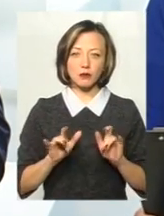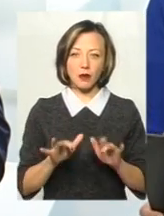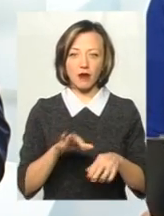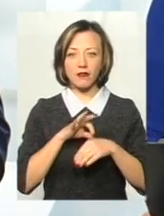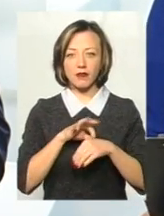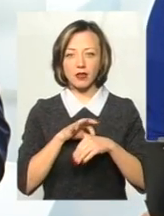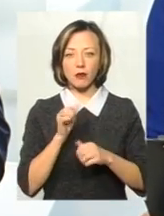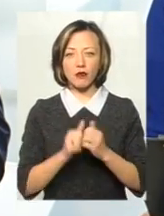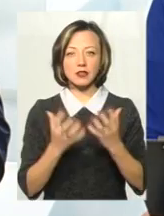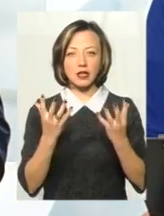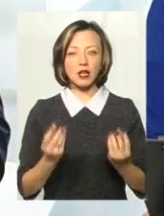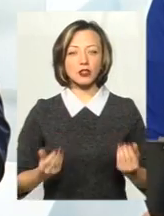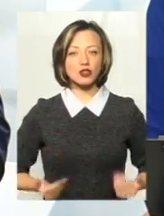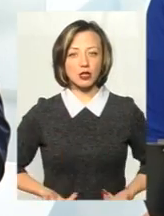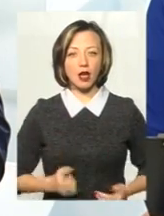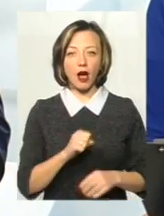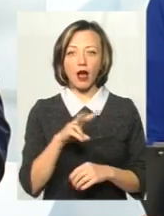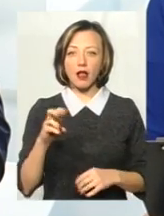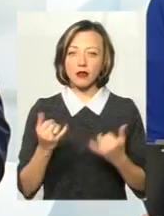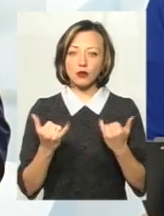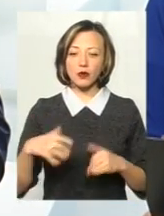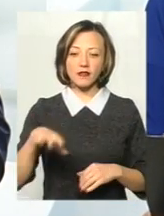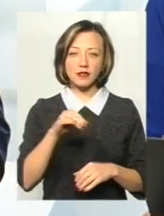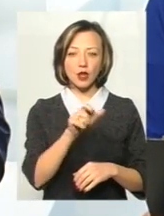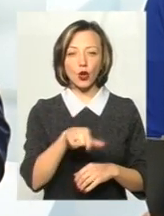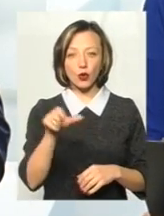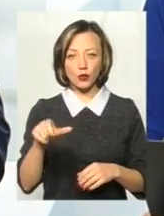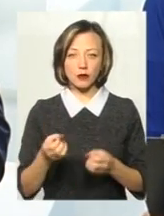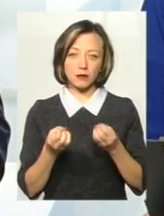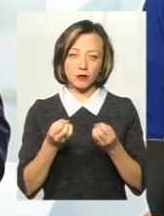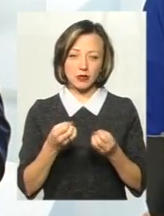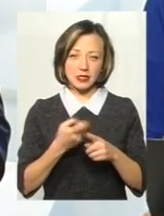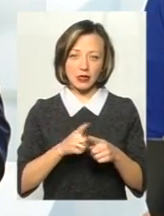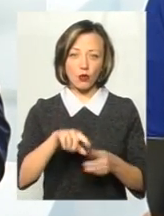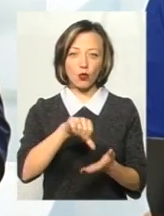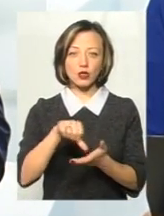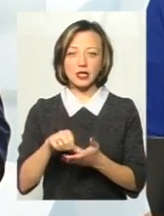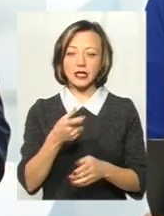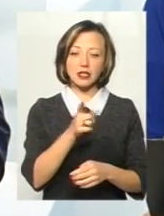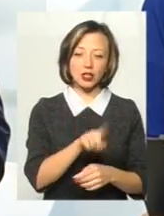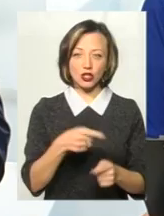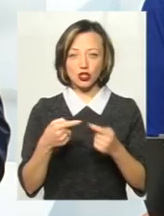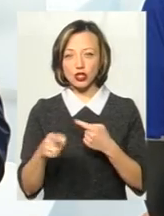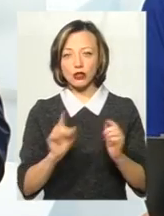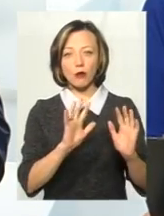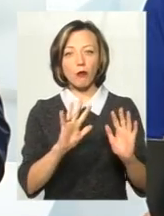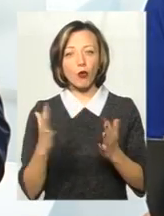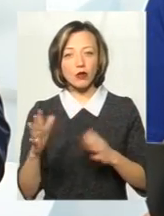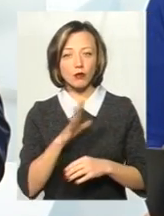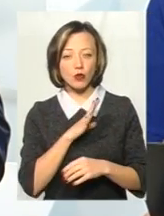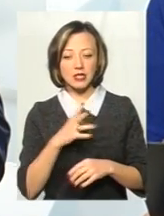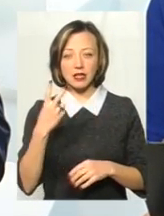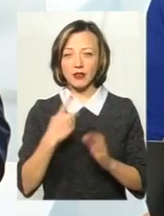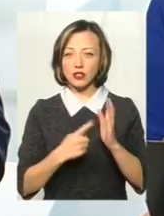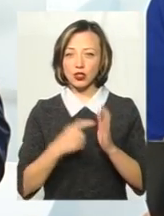ведемо повсякденне життя, але сьогодні ці всі люди – учасники тих чи інших подій, які сталися за ці 26